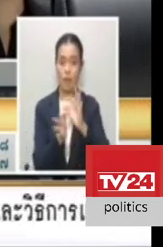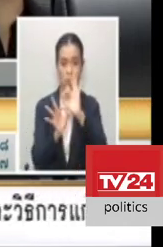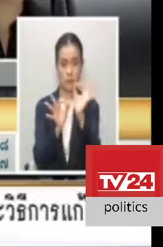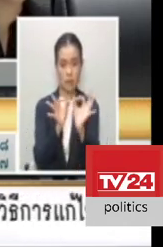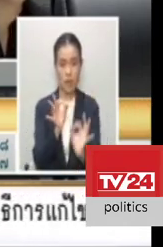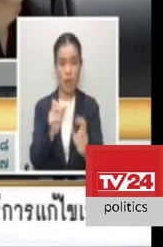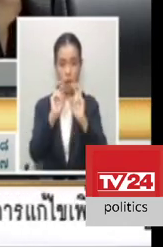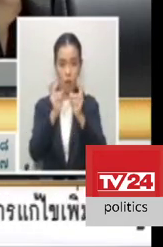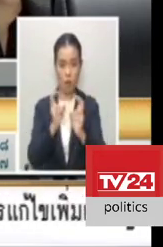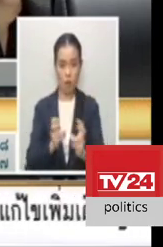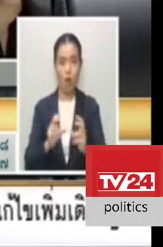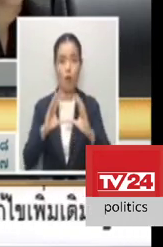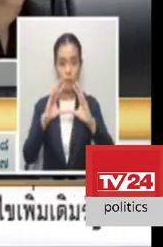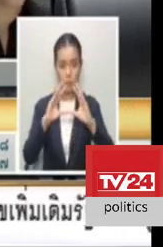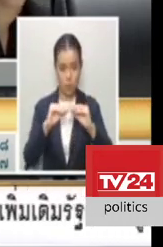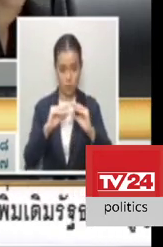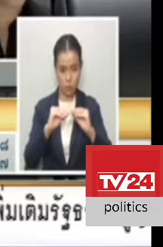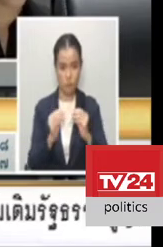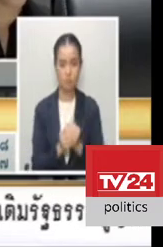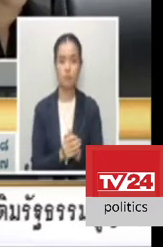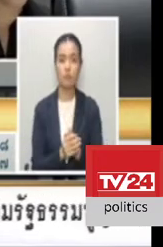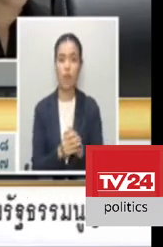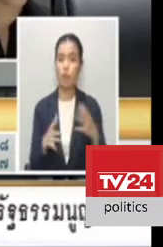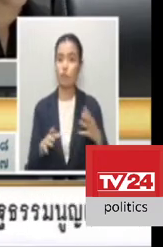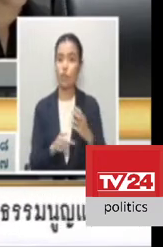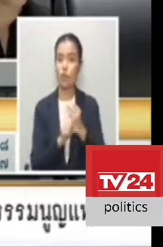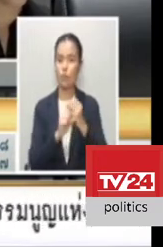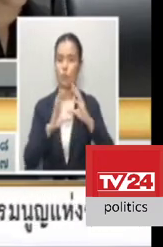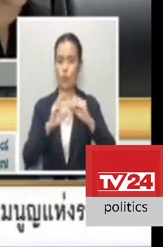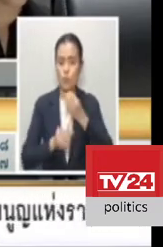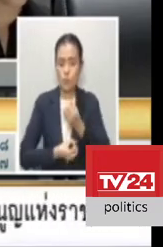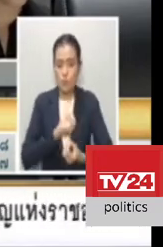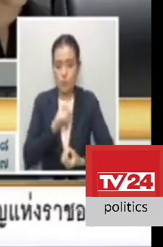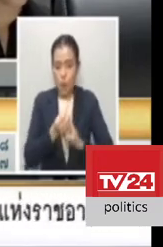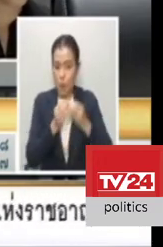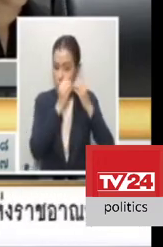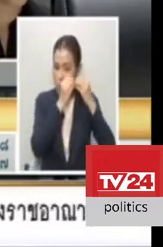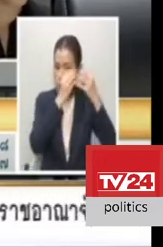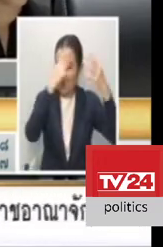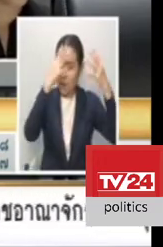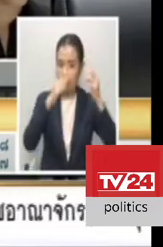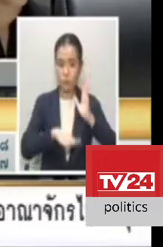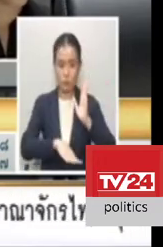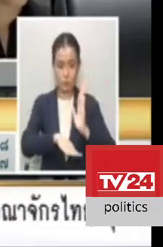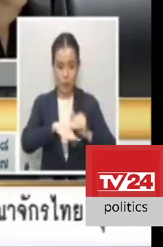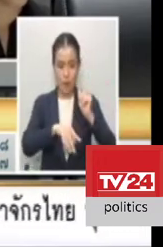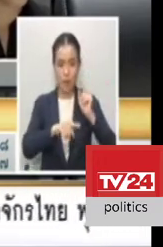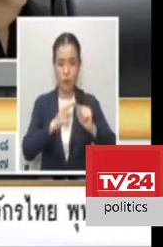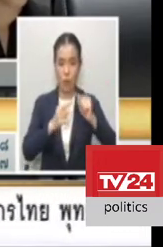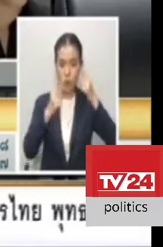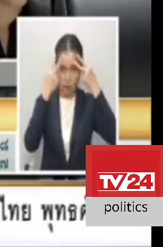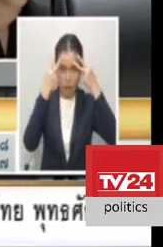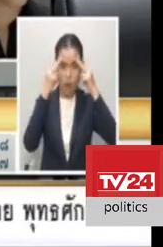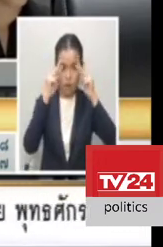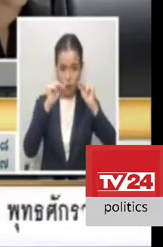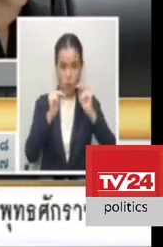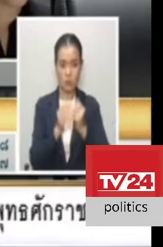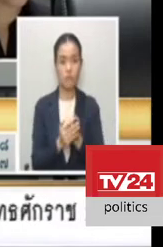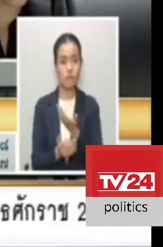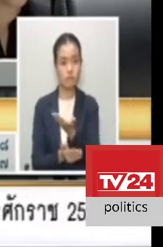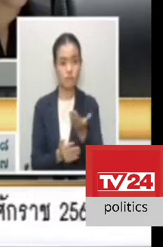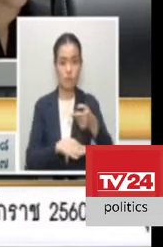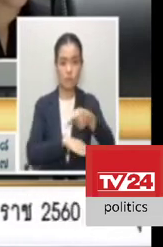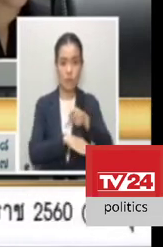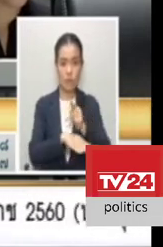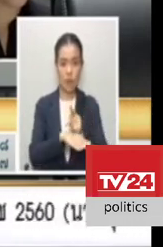มก็จะเห็นว่าผลการประชุมได้สะท้อนวิสัยทัศน์สะท้อนความสามารถของนายกรัฐมนตรีในการเป็นประ